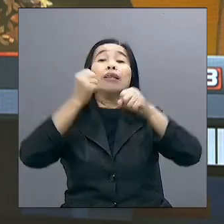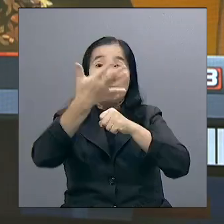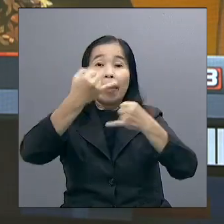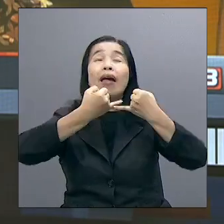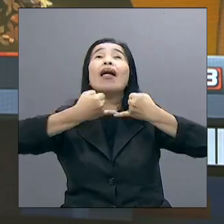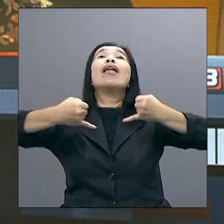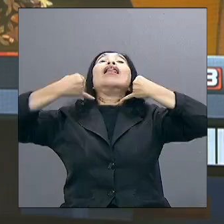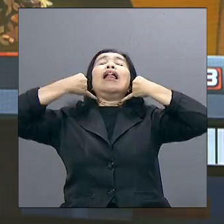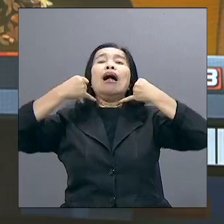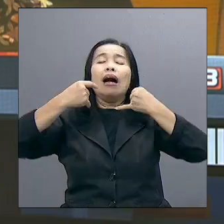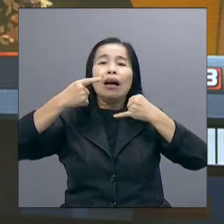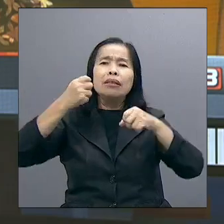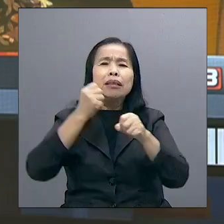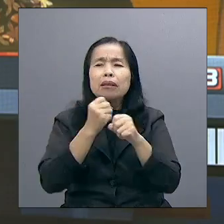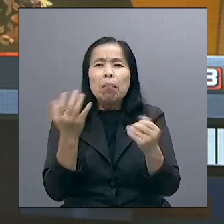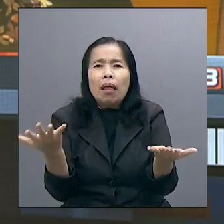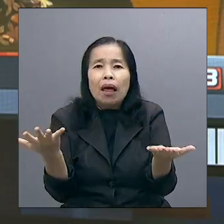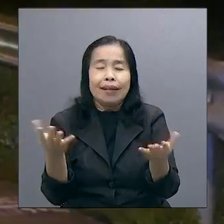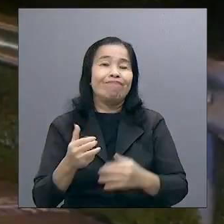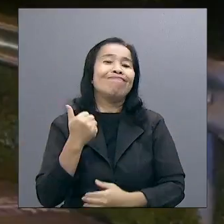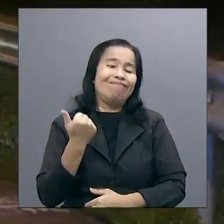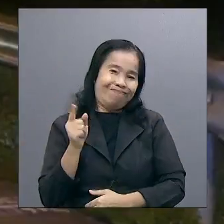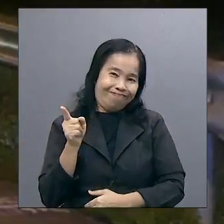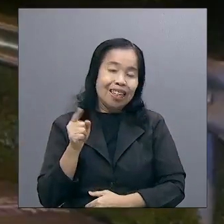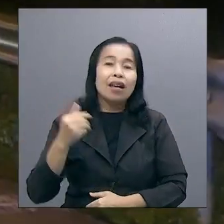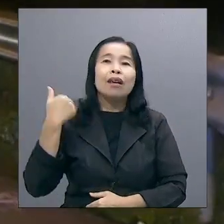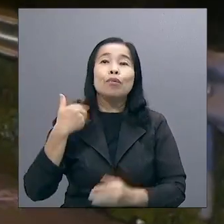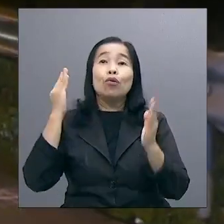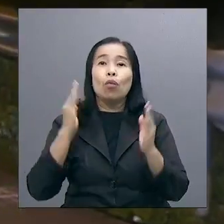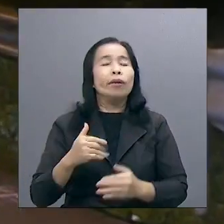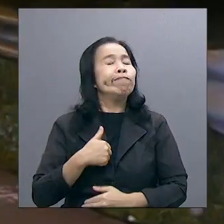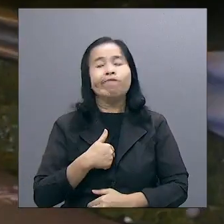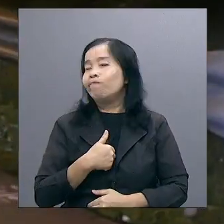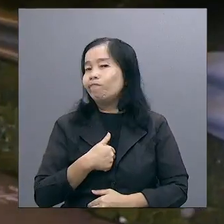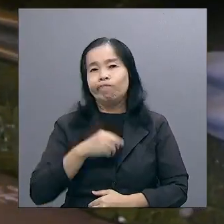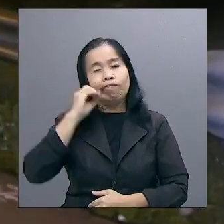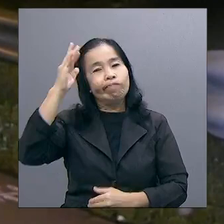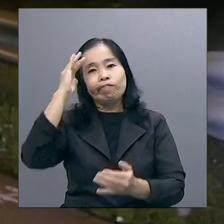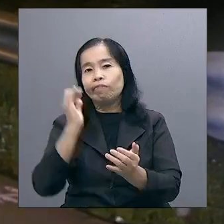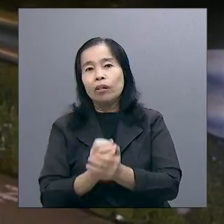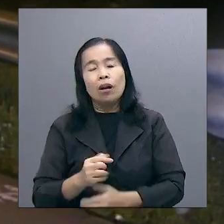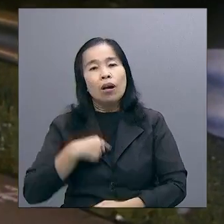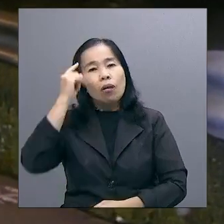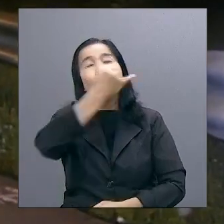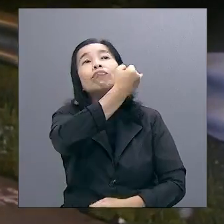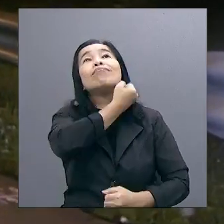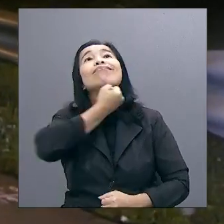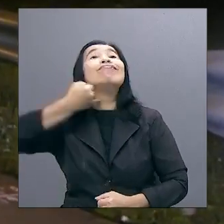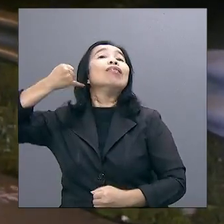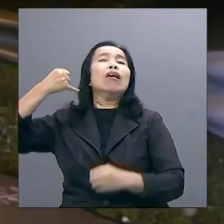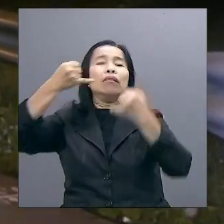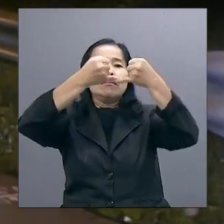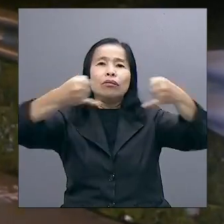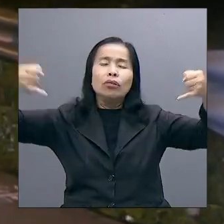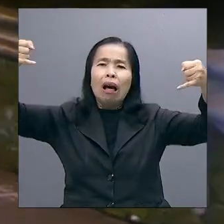บทเจ็สหัตจะเป็อย่างไรเพราว่าลาสุดค่ะ มีผู้สายสองคนเข้าไปแ้งความเลยนะเขาบอกวาเขาถูกสายสื่อสาร